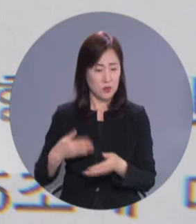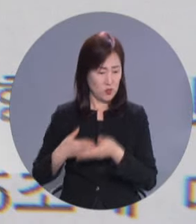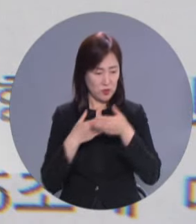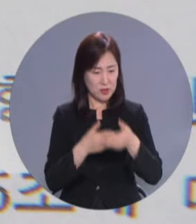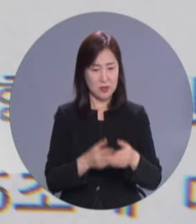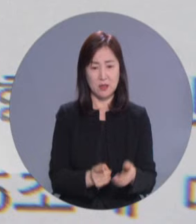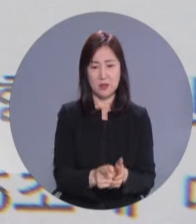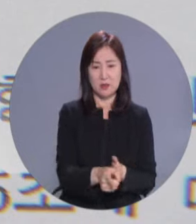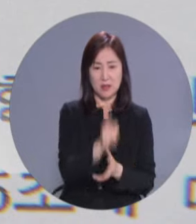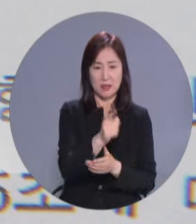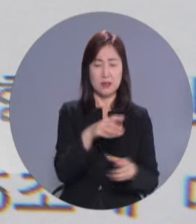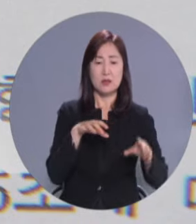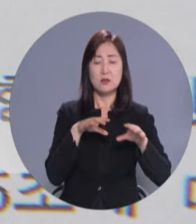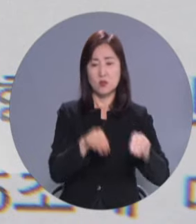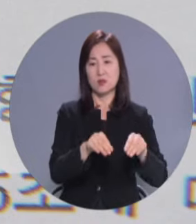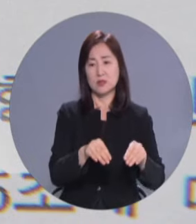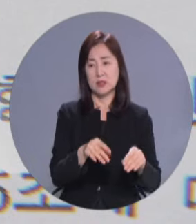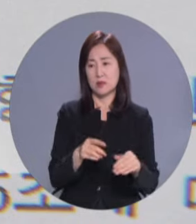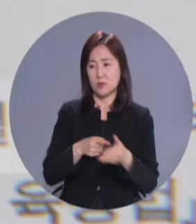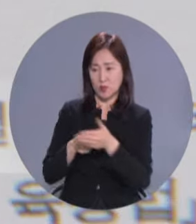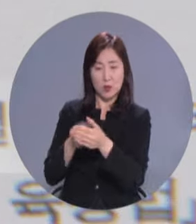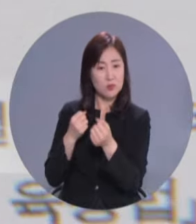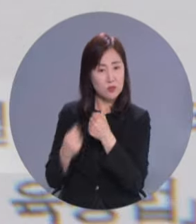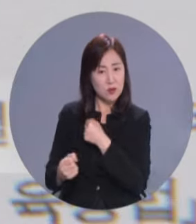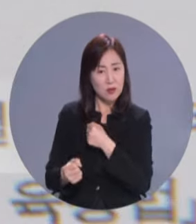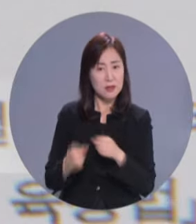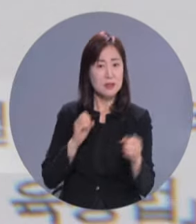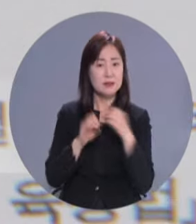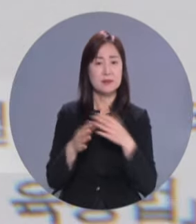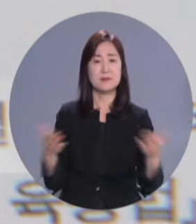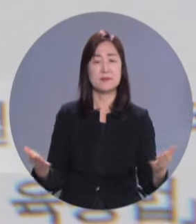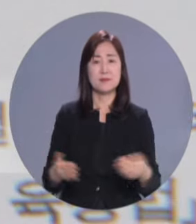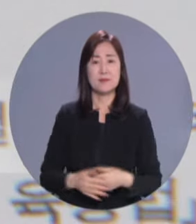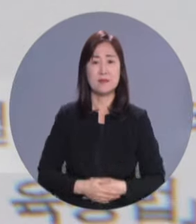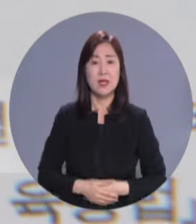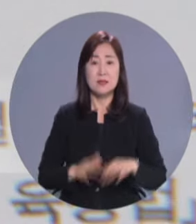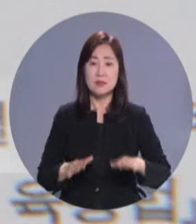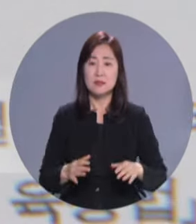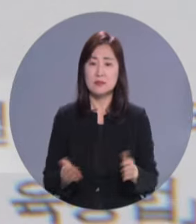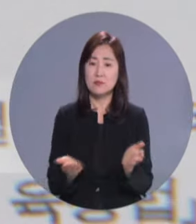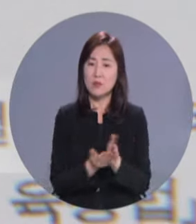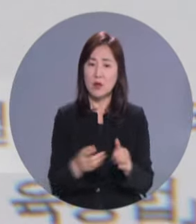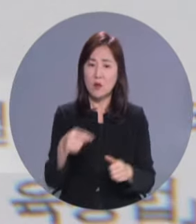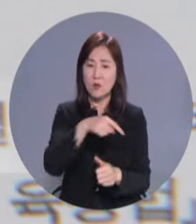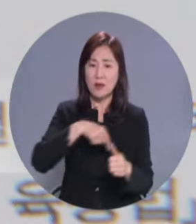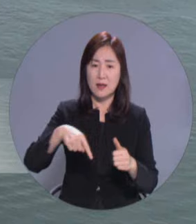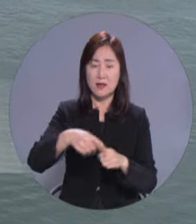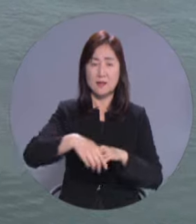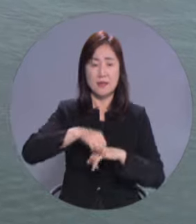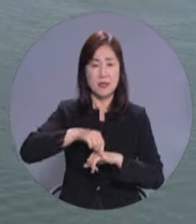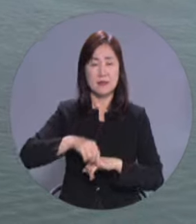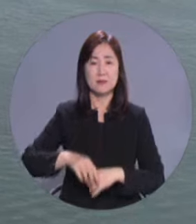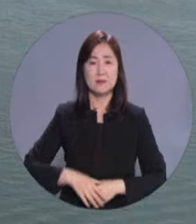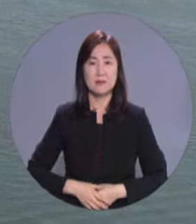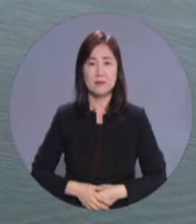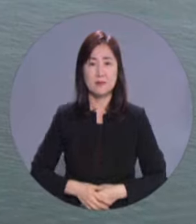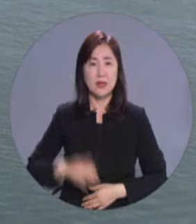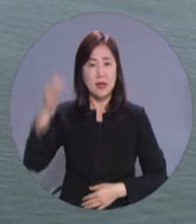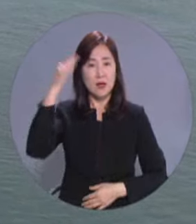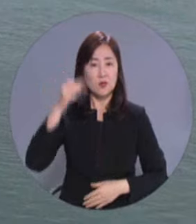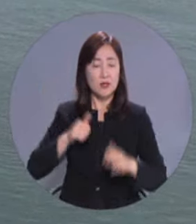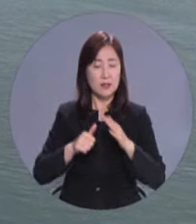낚시통제구역 지정 요청에도 아직까지 회신을 주지 않을만큼 구 관리에는 뒤입니다 리라의